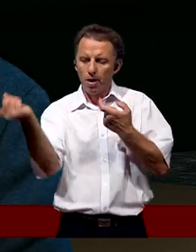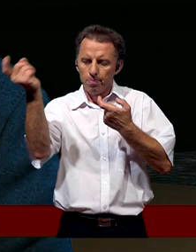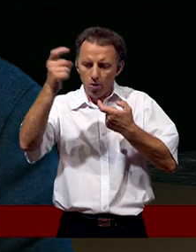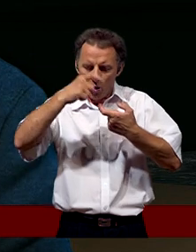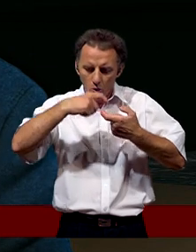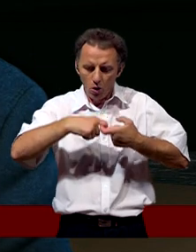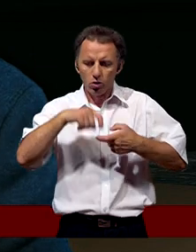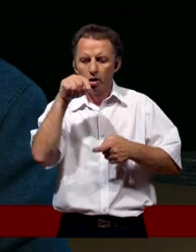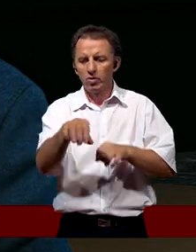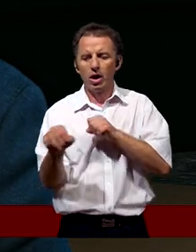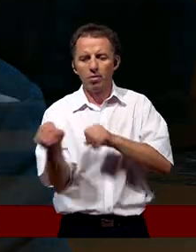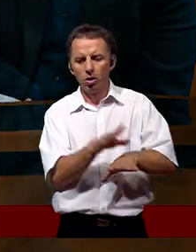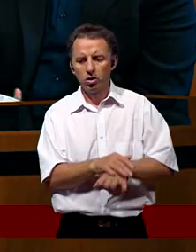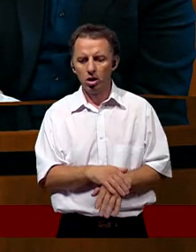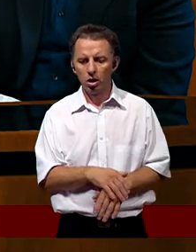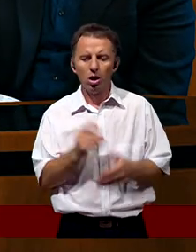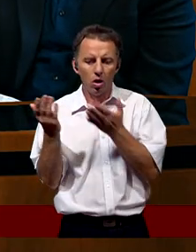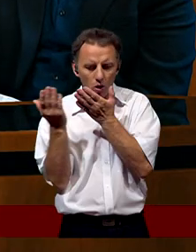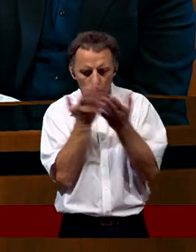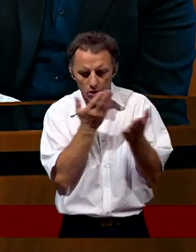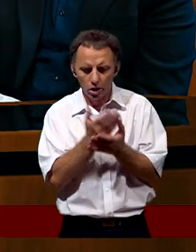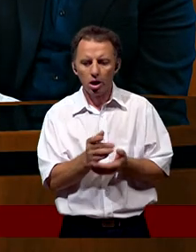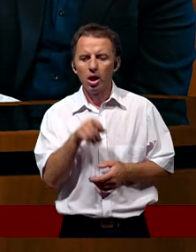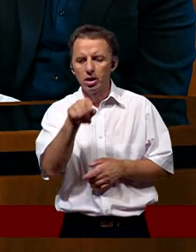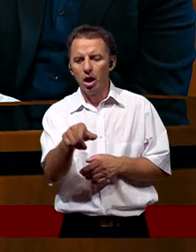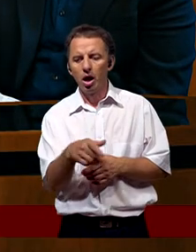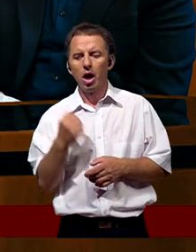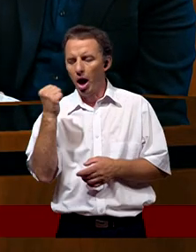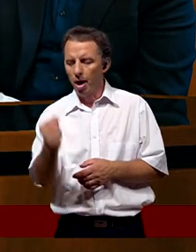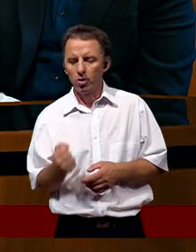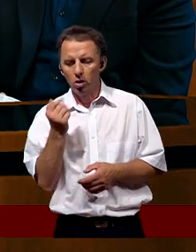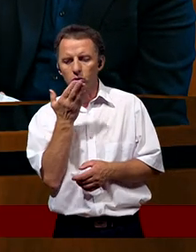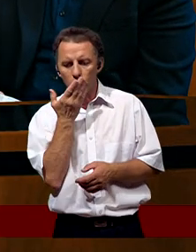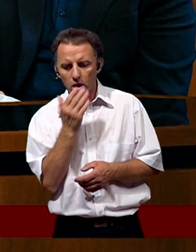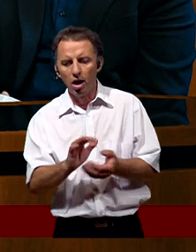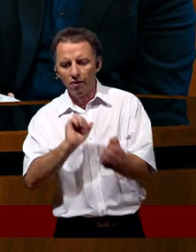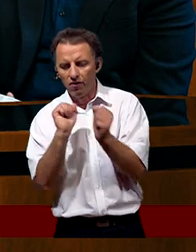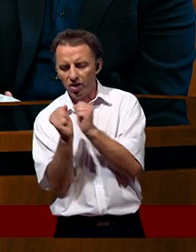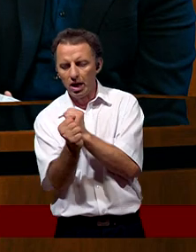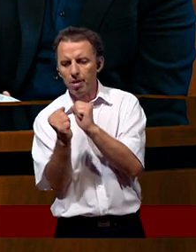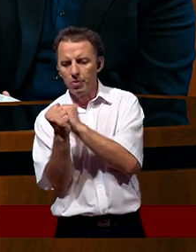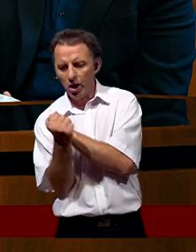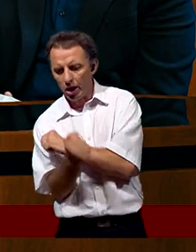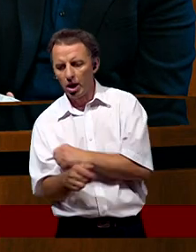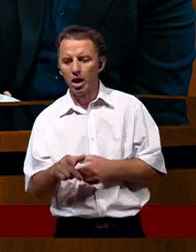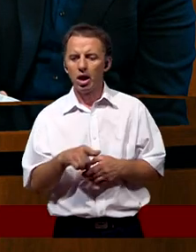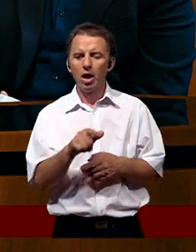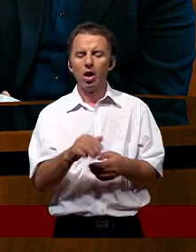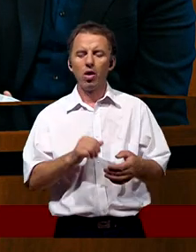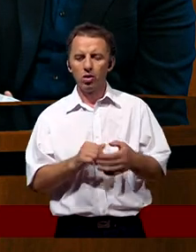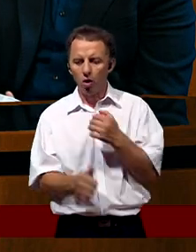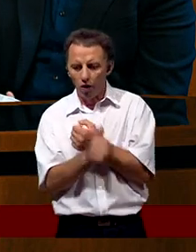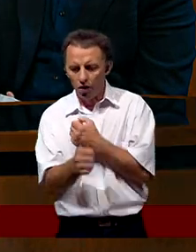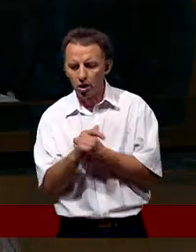połączone w ten sposób. Ja to odczytuję też, że te cechy, które Paweł tutaj wymienia, są jakby